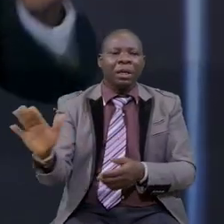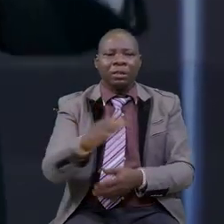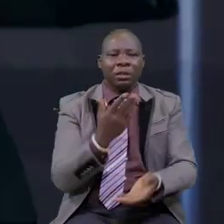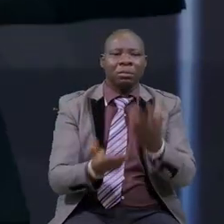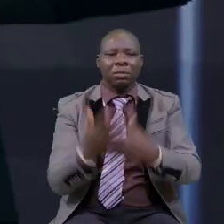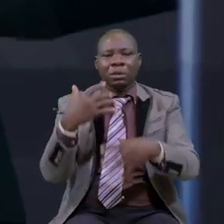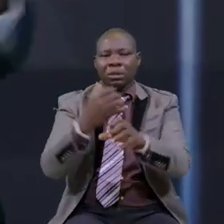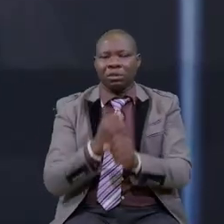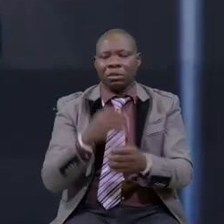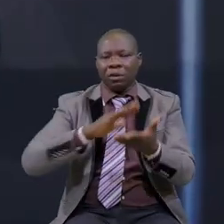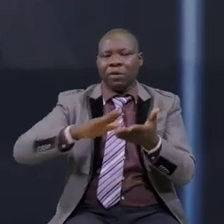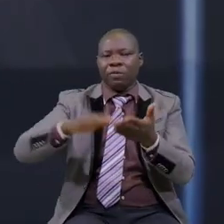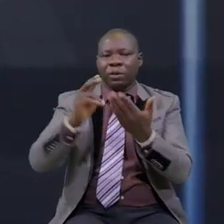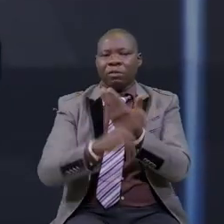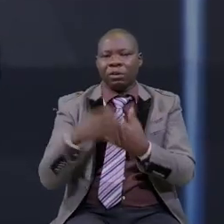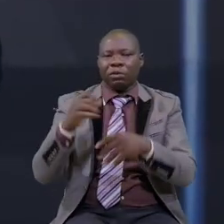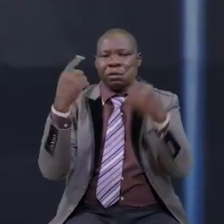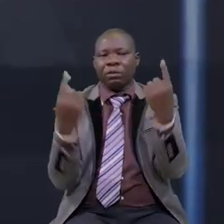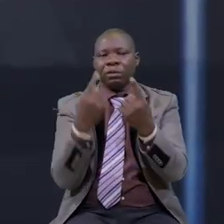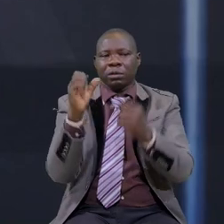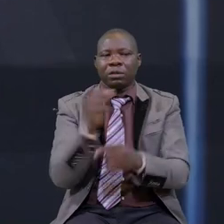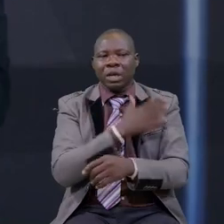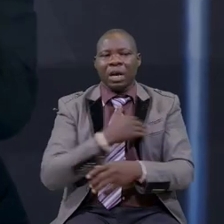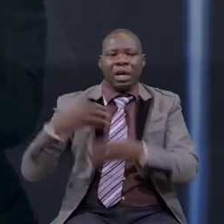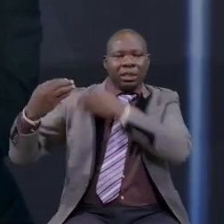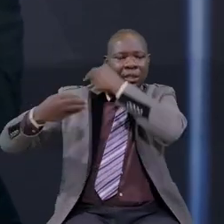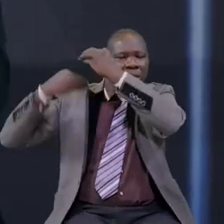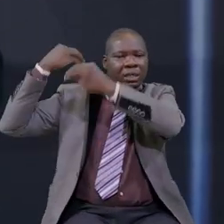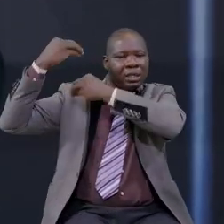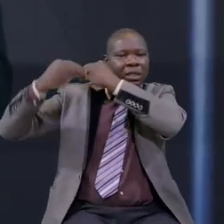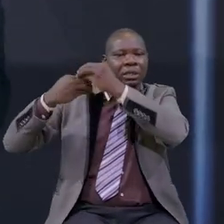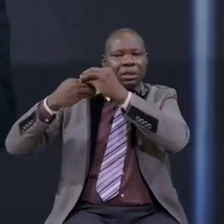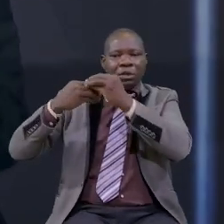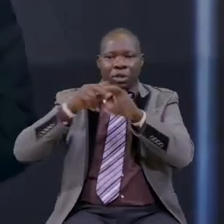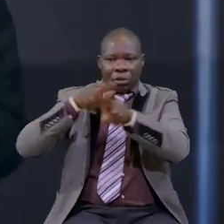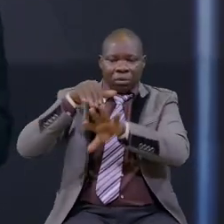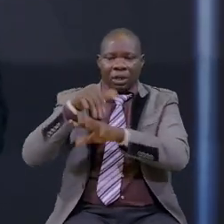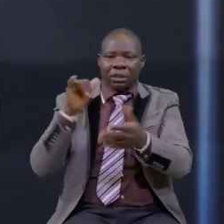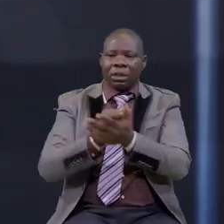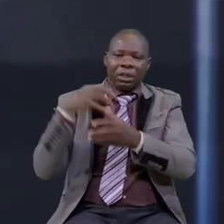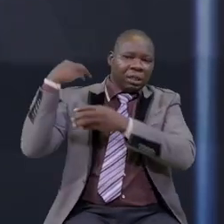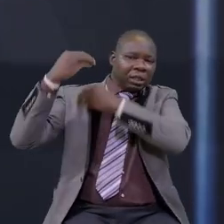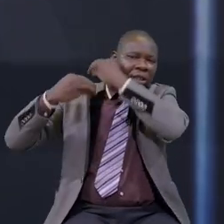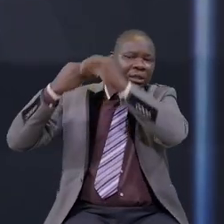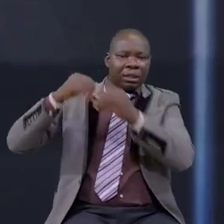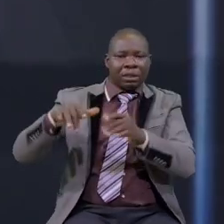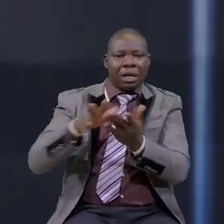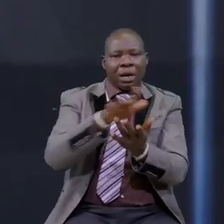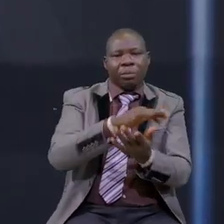reçoive par la foi en moi le pardon des péchés et l'héritage, vous voyez cela, et l'héritage avec